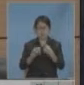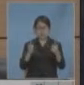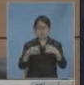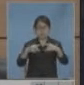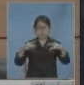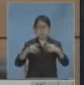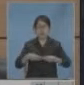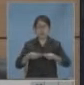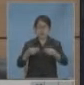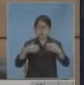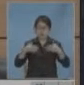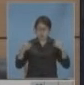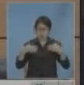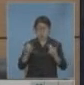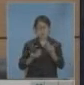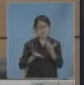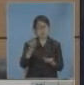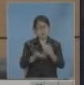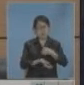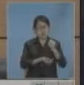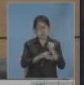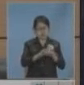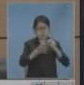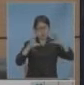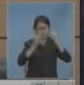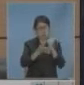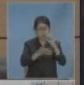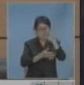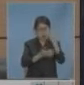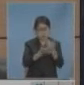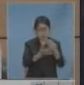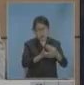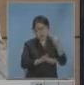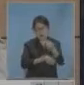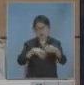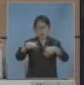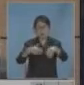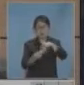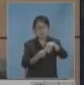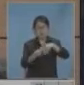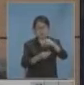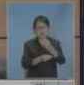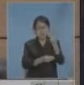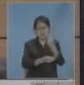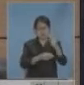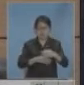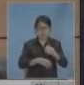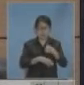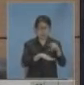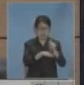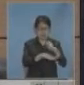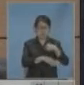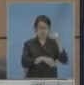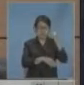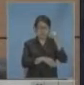ะได้คืนความสุขหรือหาเงินมาให้พี่น้องประชาชนได้ใช้ท่านประธานครับเพราะฉะนั้นผมเห็นควรว่าท่านรัฐม